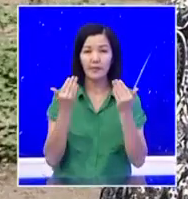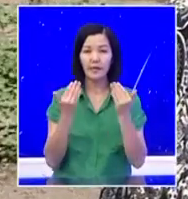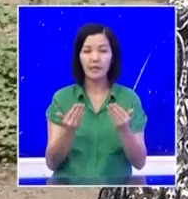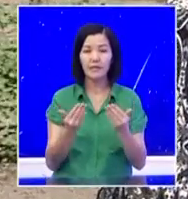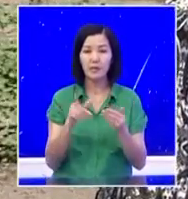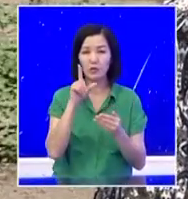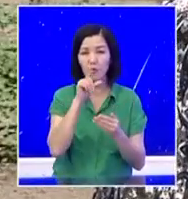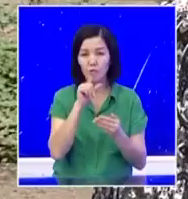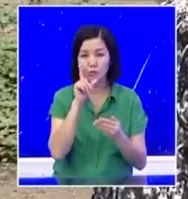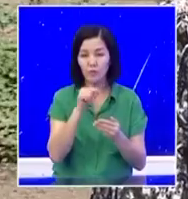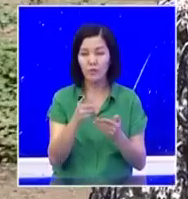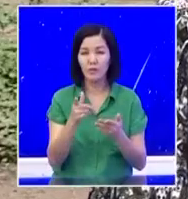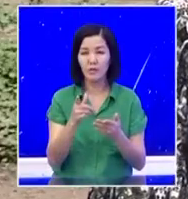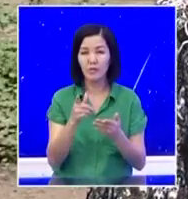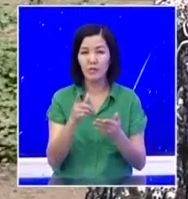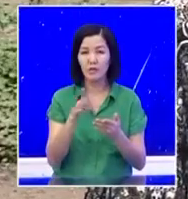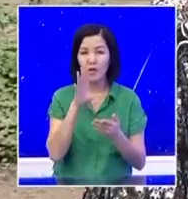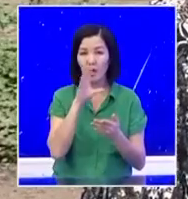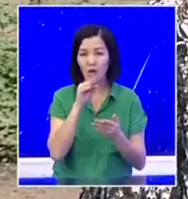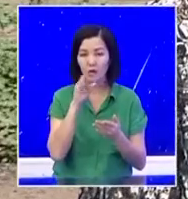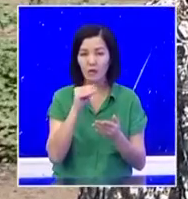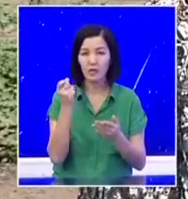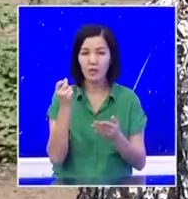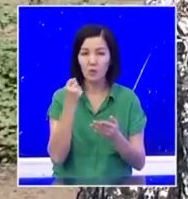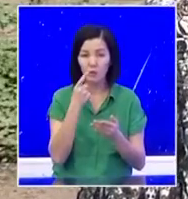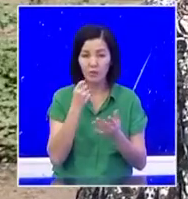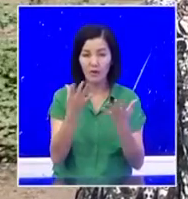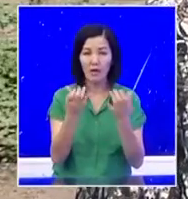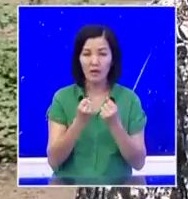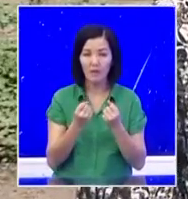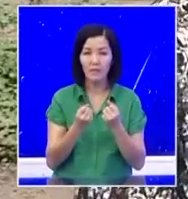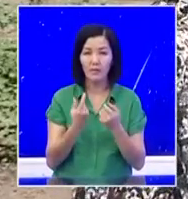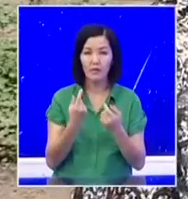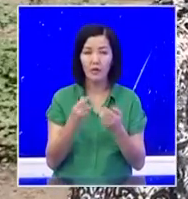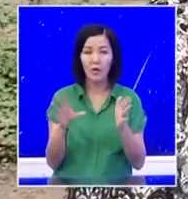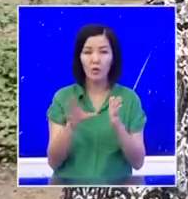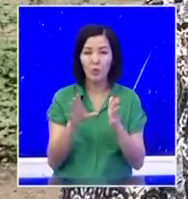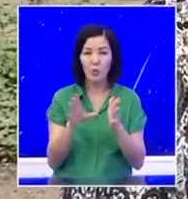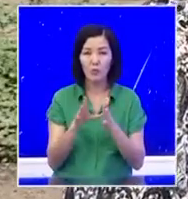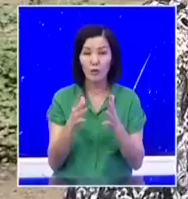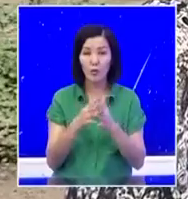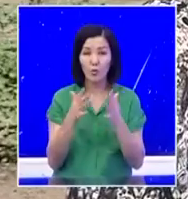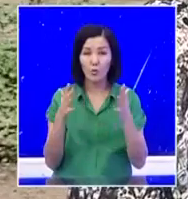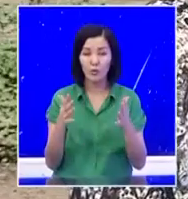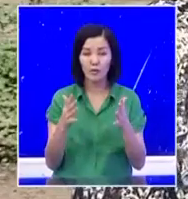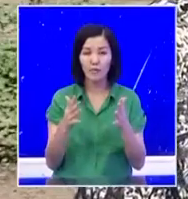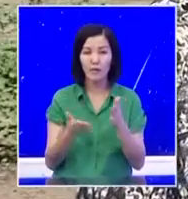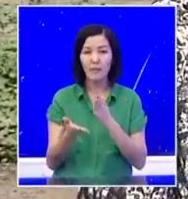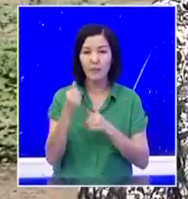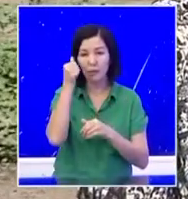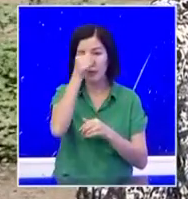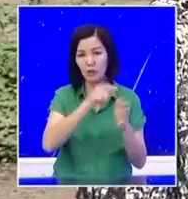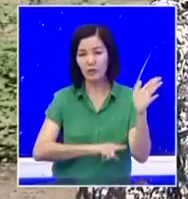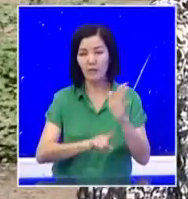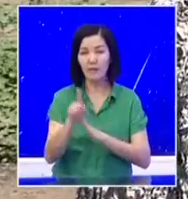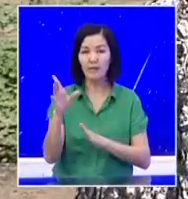қазын жұмыртқасын алып, тоқпен шығарып, міне өсіріп, жеткізіп, былтырдан бастаған